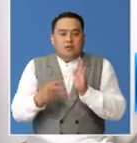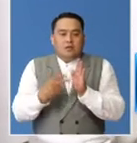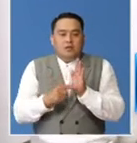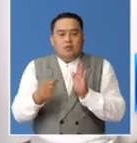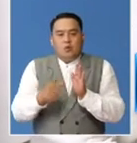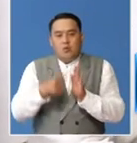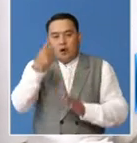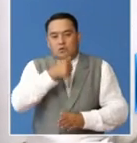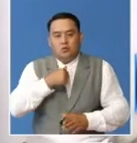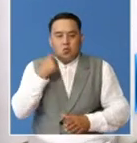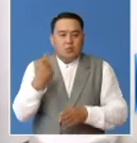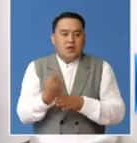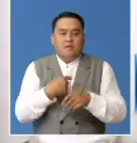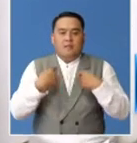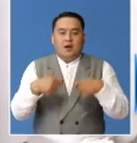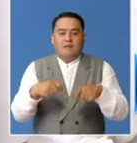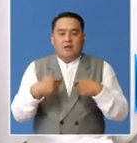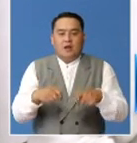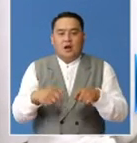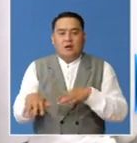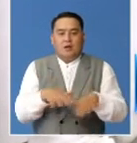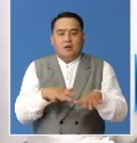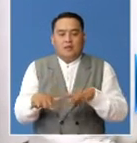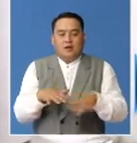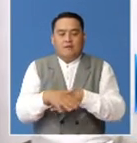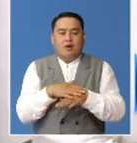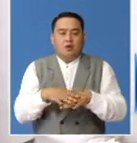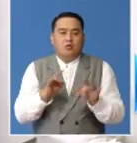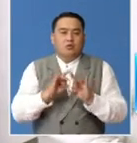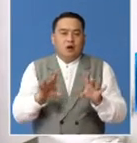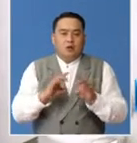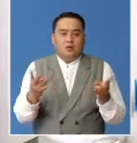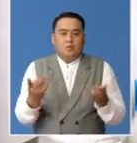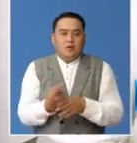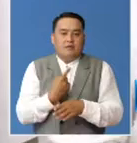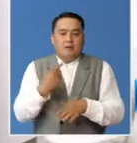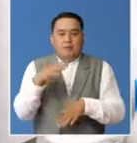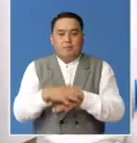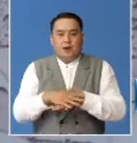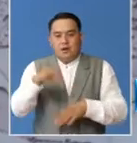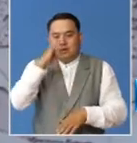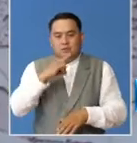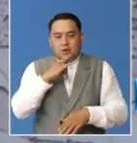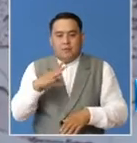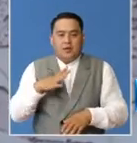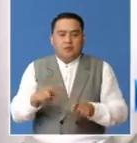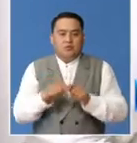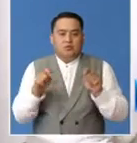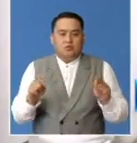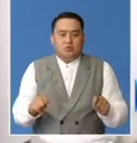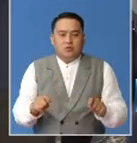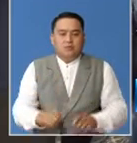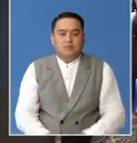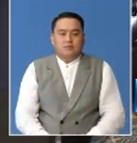1837 году Жангир Хан впервые провел в Букеевской Орде ярмарку. Стоит отметить, что первый банк в истории Казахстана также был создан в